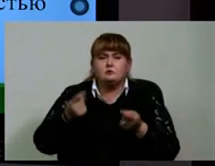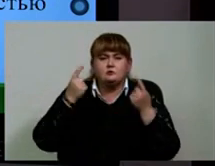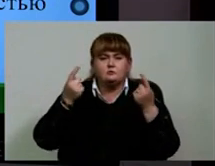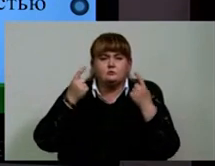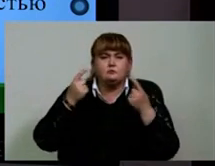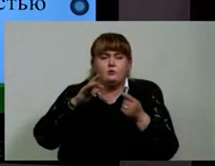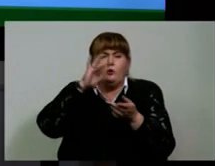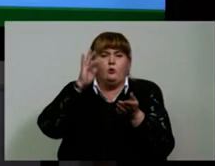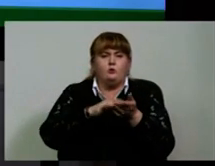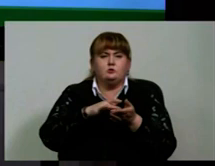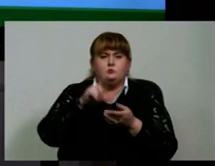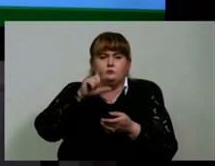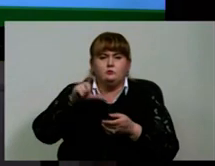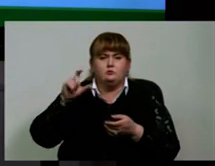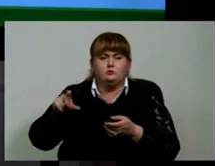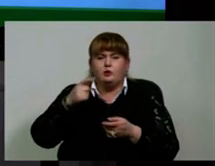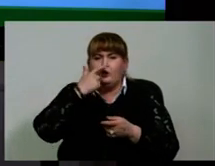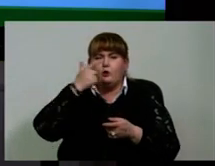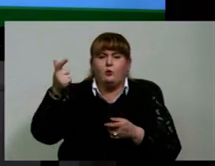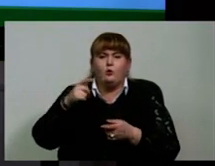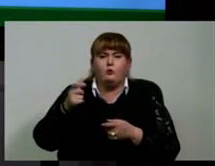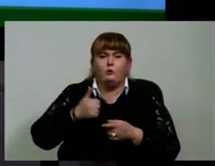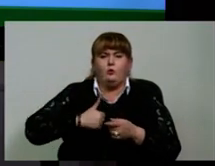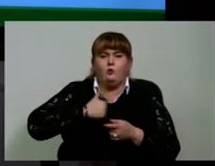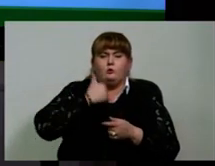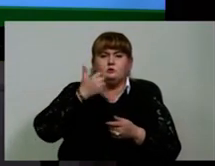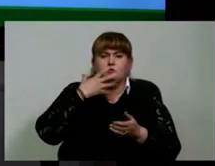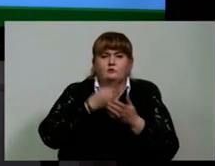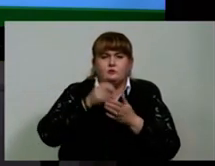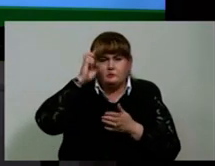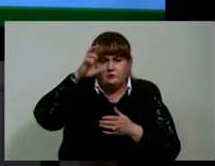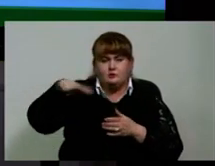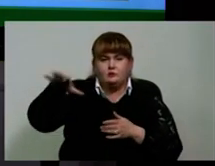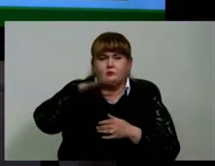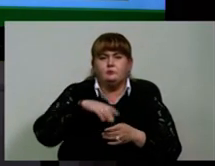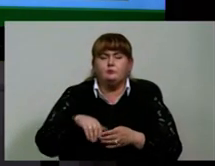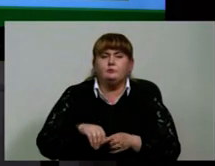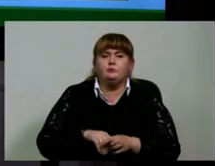знаменитыми горожанами, героями, гордостью своей страны.